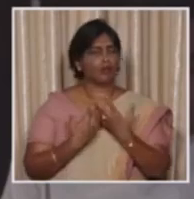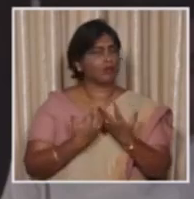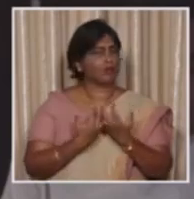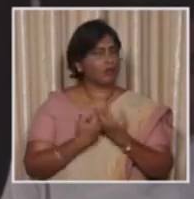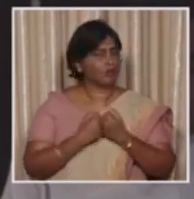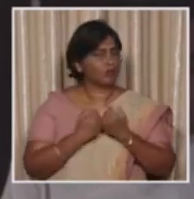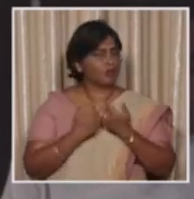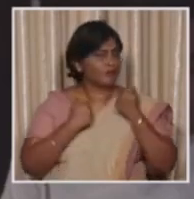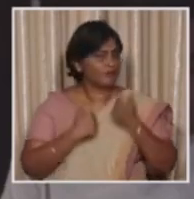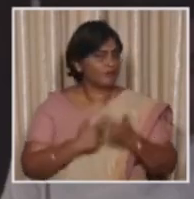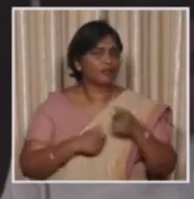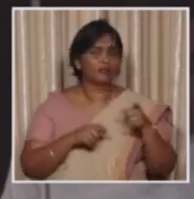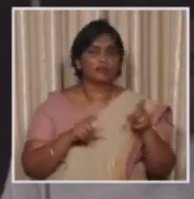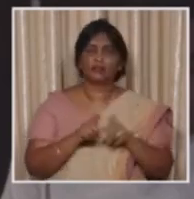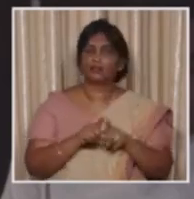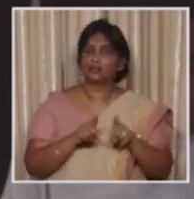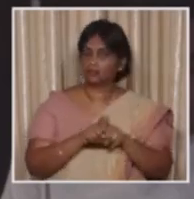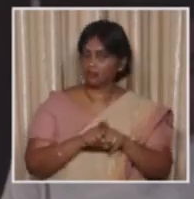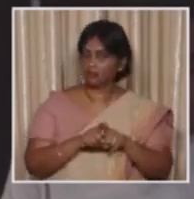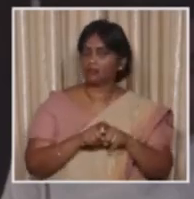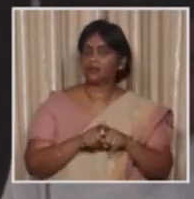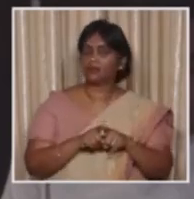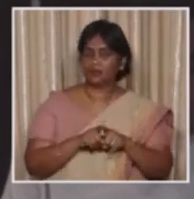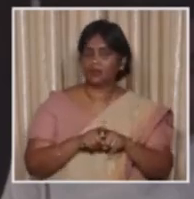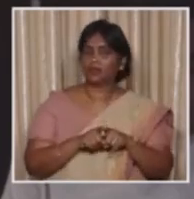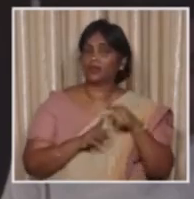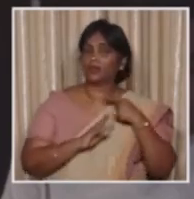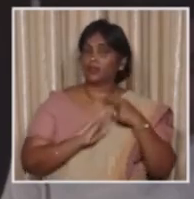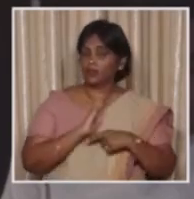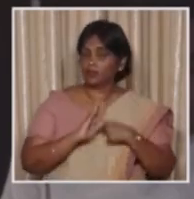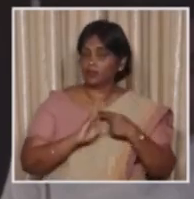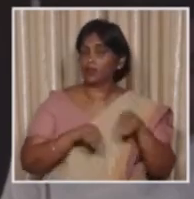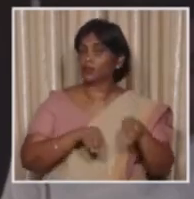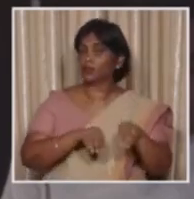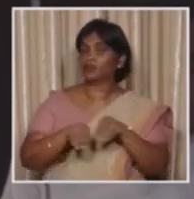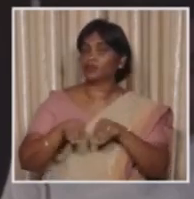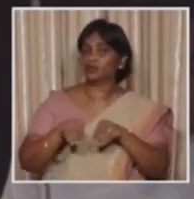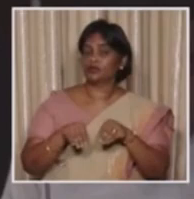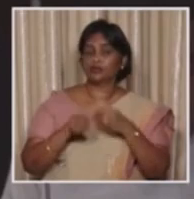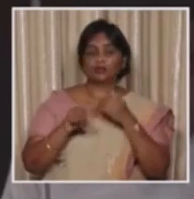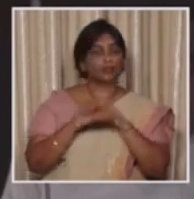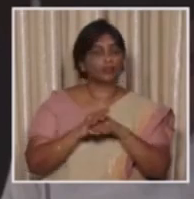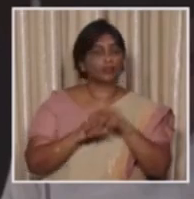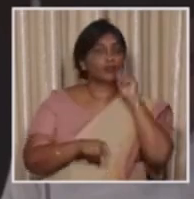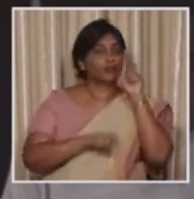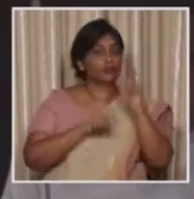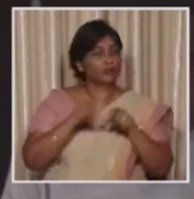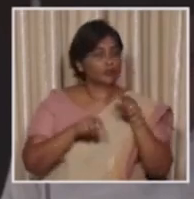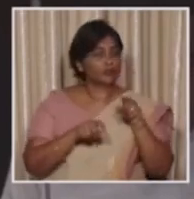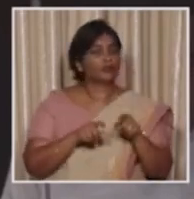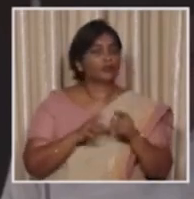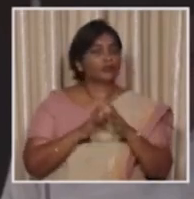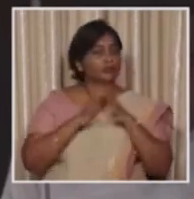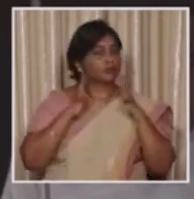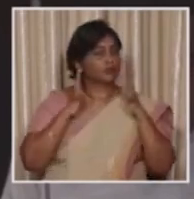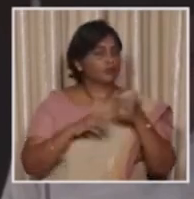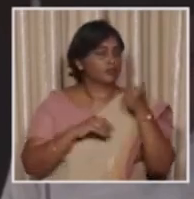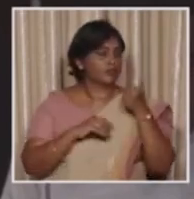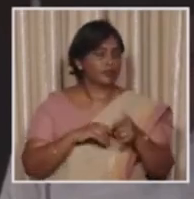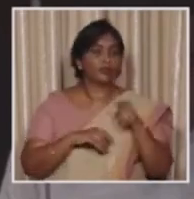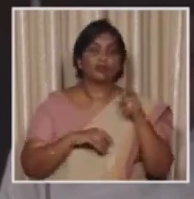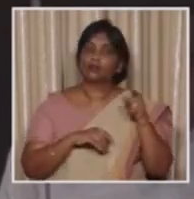விவசாயிகள் அந்த இதயம் போன்று அவர்களுடைய உழைப்பில் தான் இந்த நாடு பெரிதளவில் பொருளாதார ரீதியாகவும் சரி,